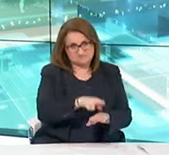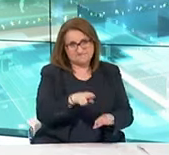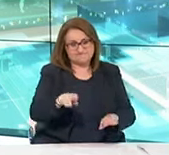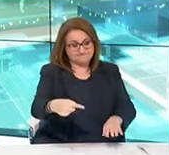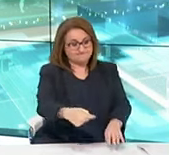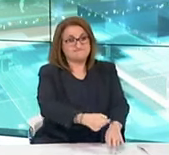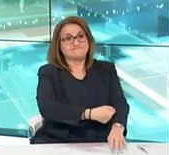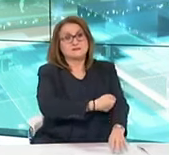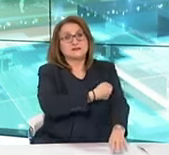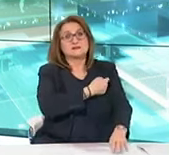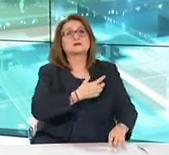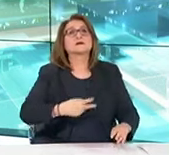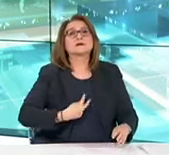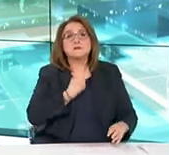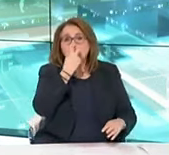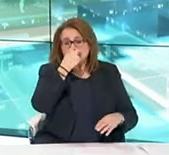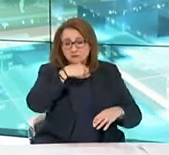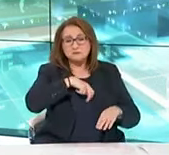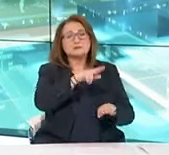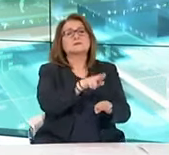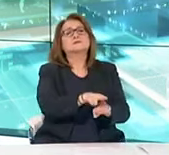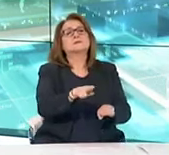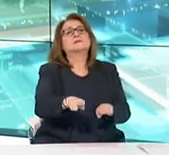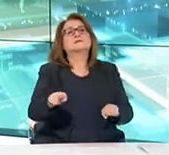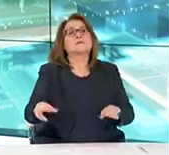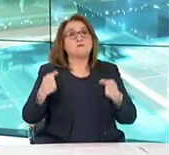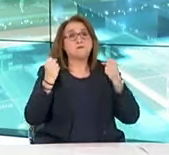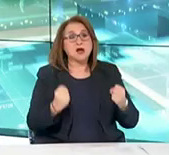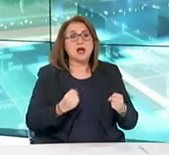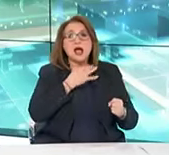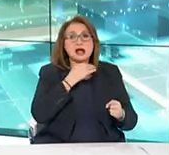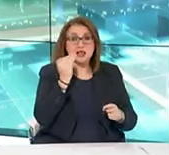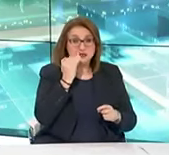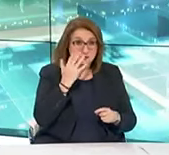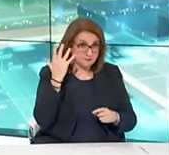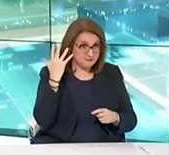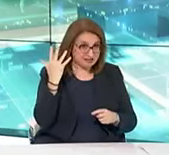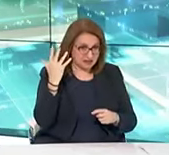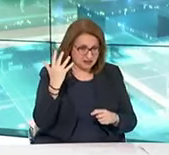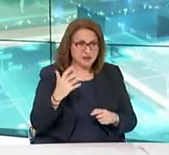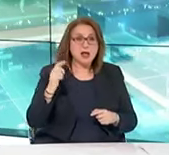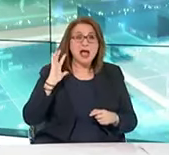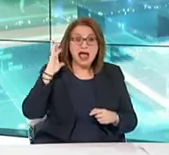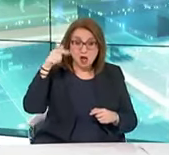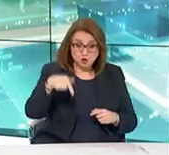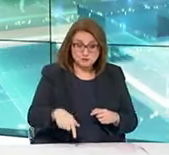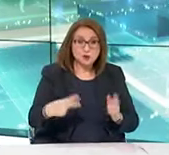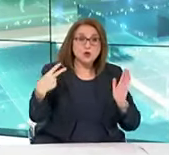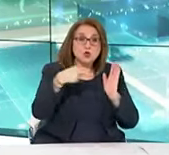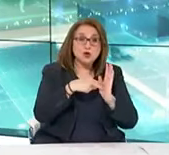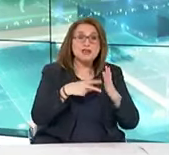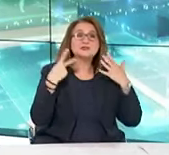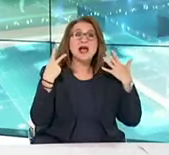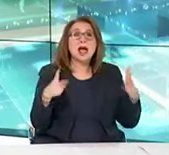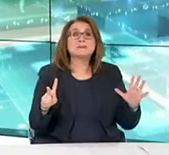σε νοσοκομεία ανά την επικράτεια. Μέχρι σήμερα έχουν ολοκληρωθεί περισσότερο από 2.700